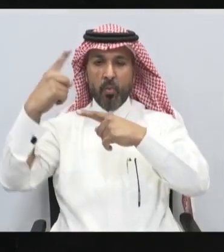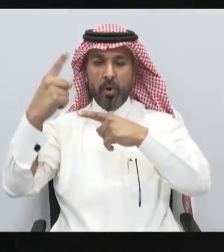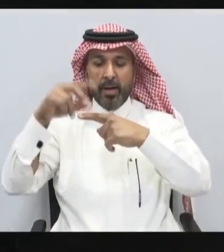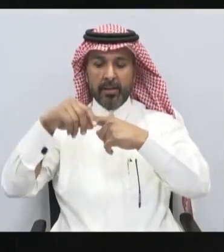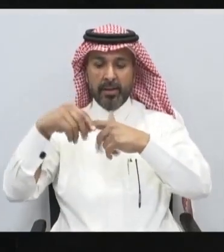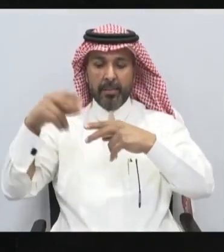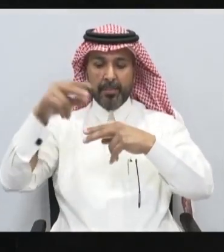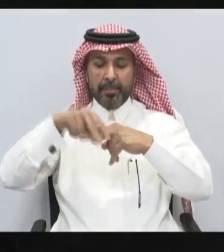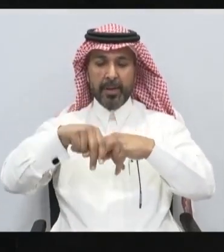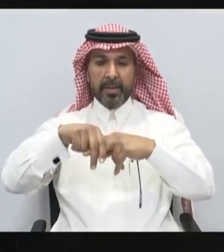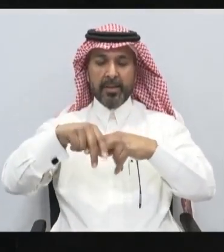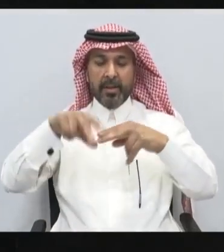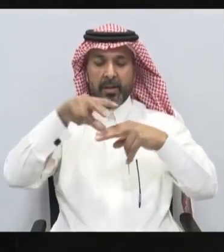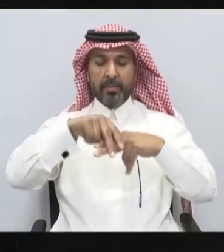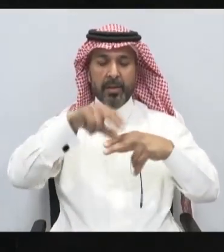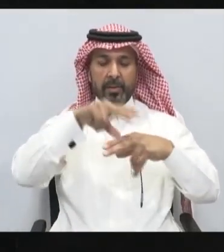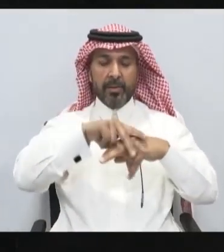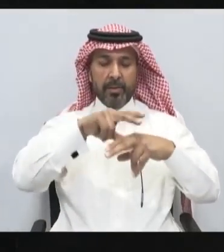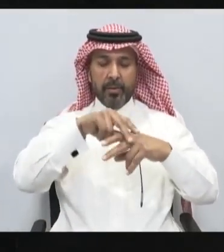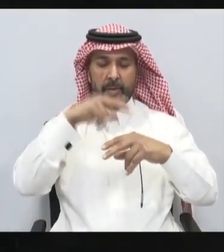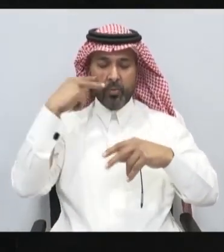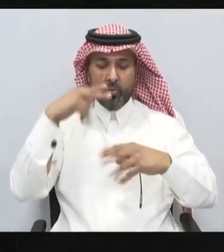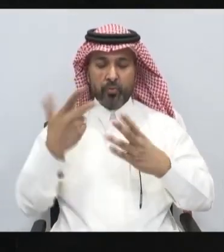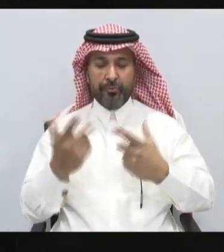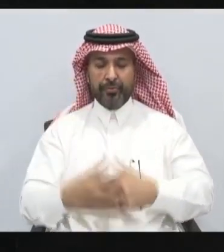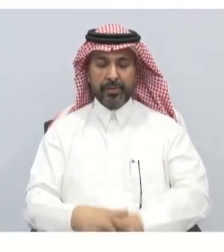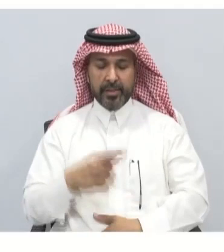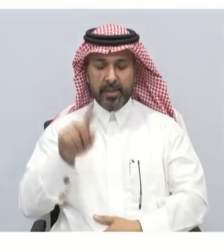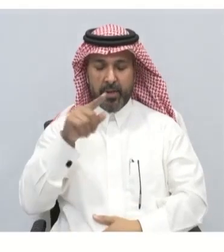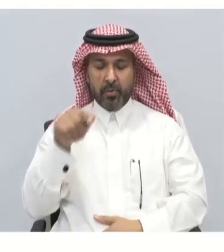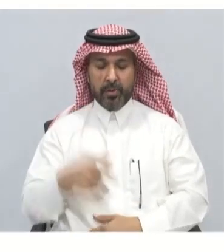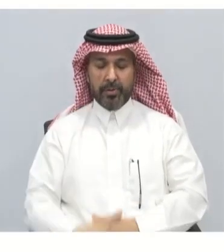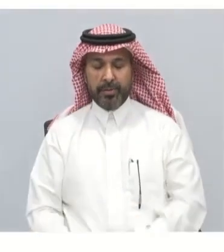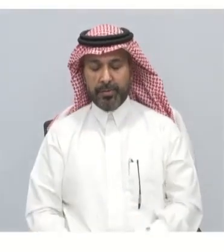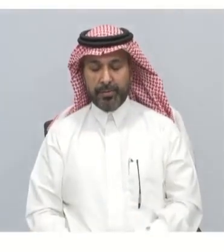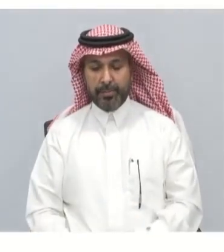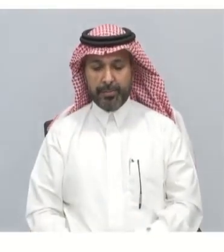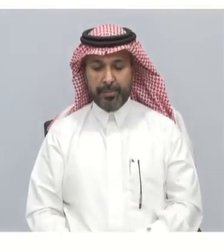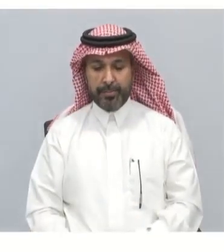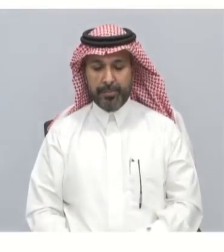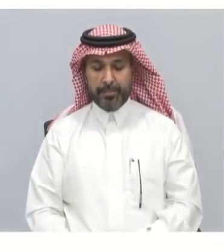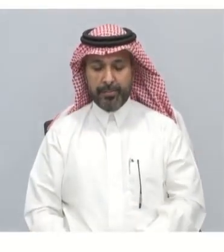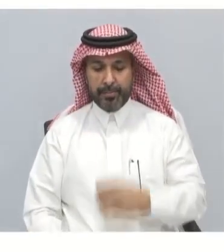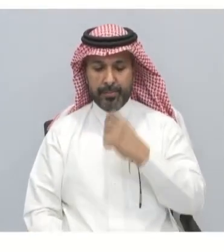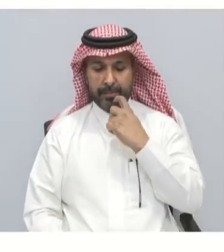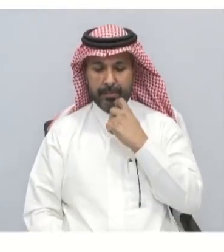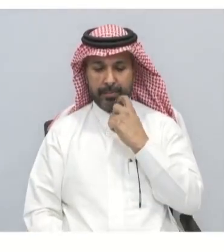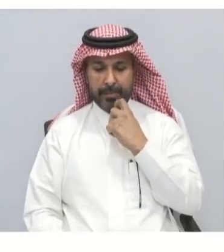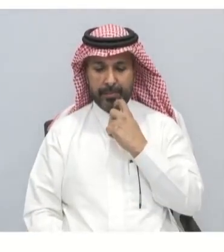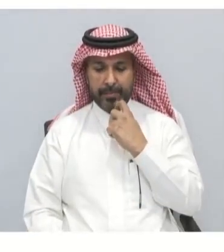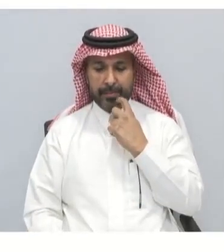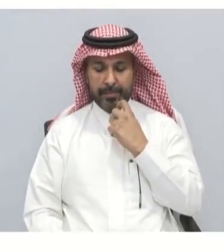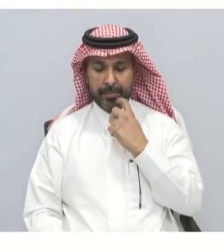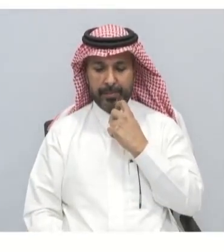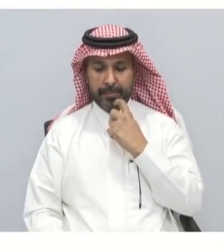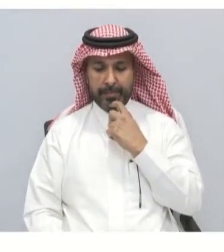الاولى مع بدايه الثانيه مشبك الان هذا المبك الاساسي في بدايه القطعه الاولى ثم مشبك واحد يمسك